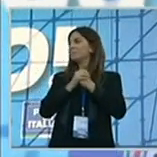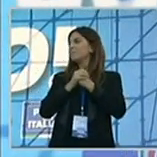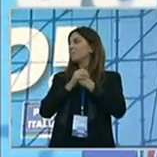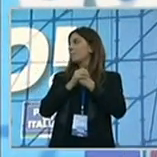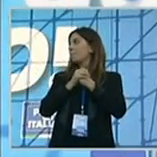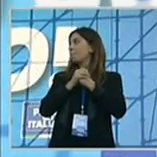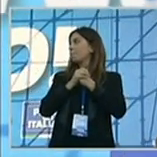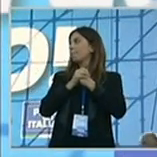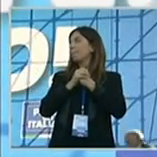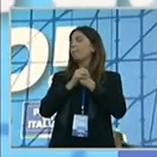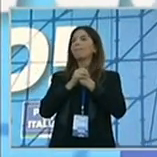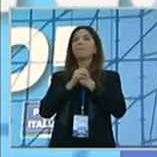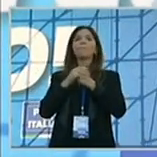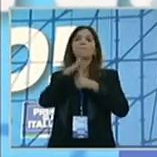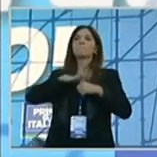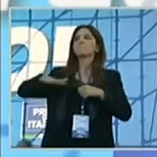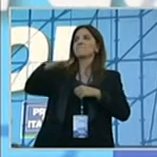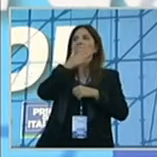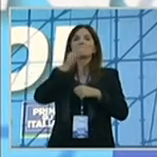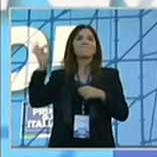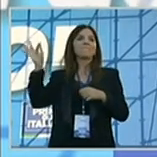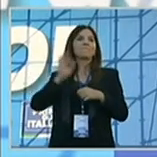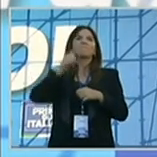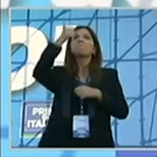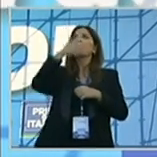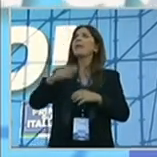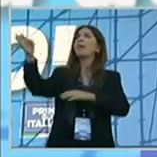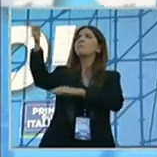questa splendida piazza con mille